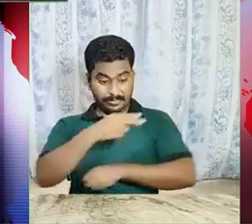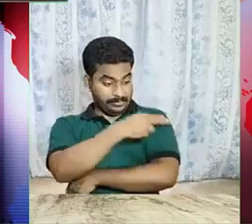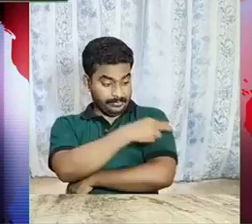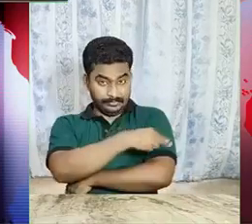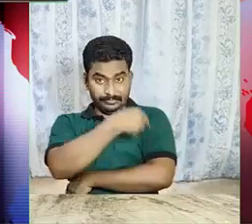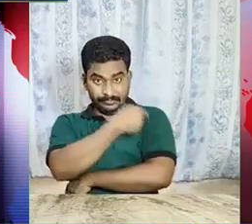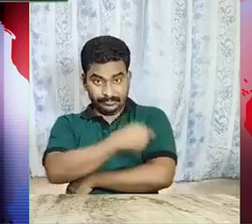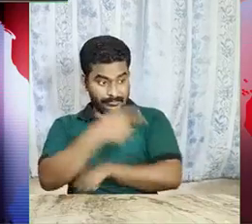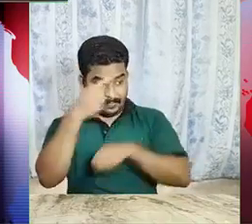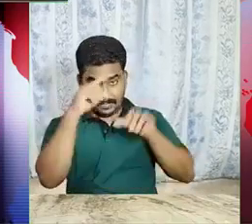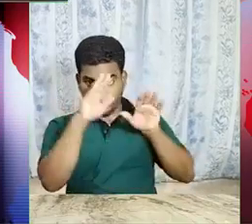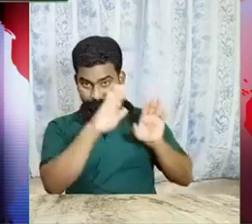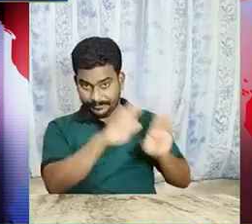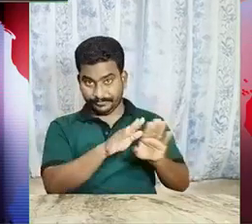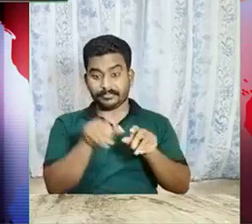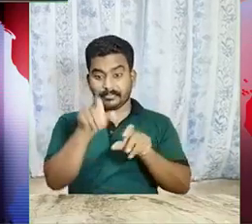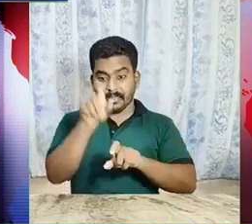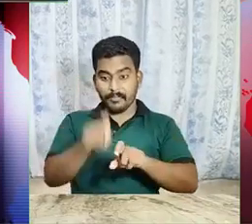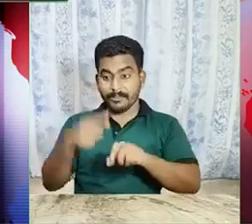37.